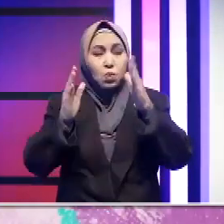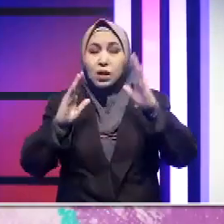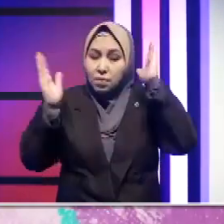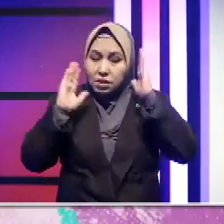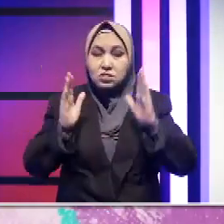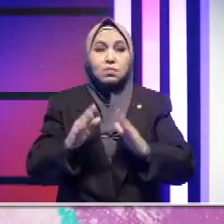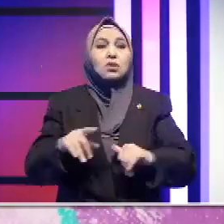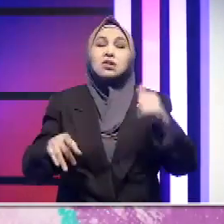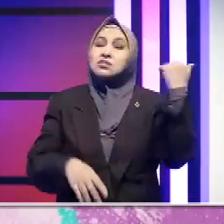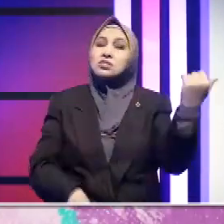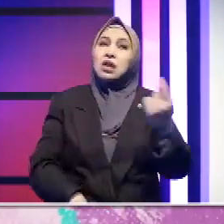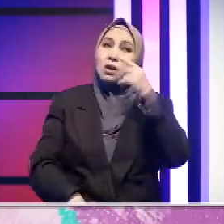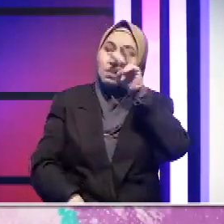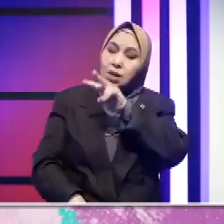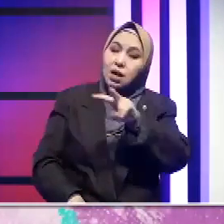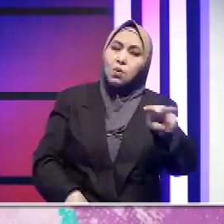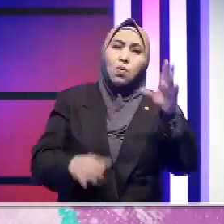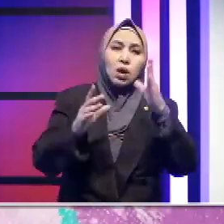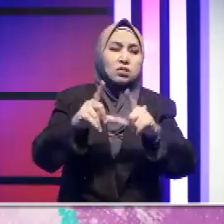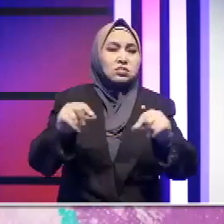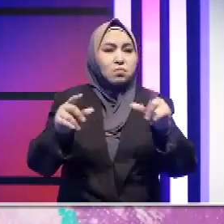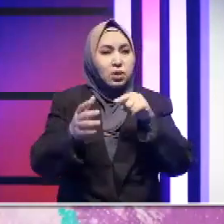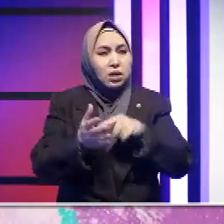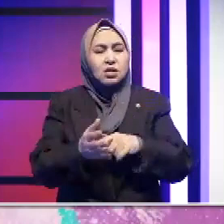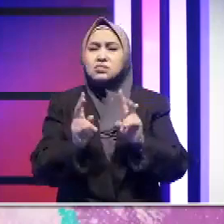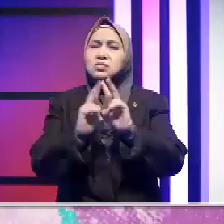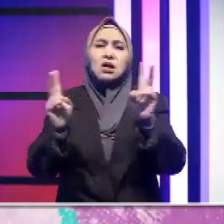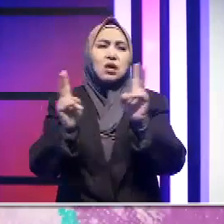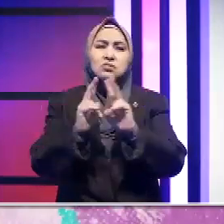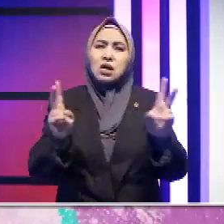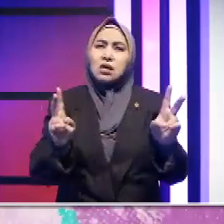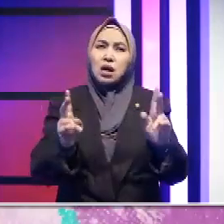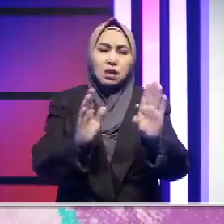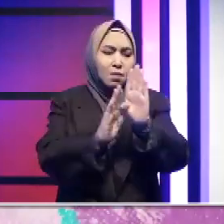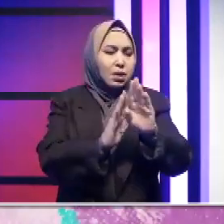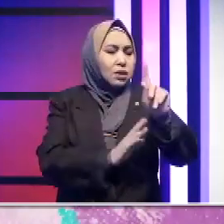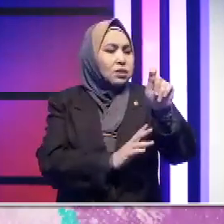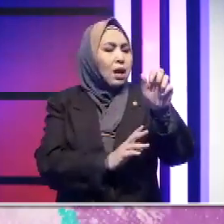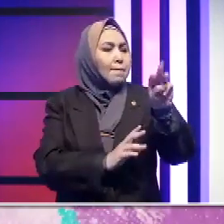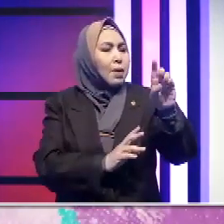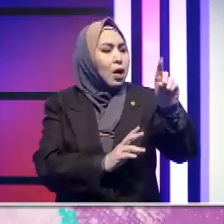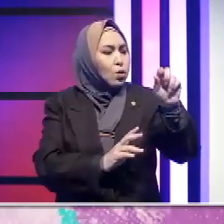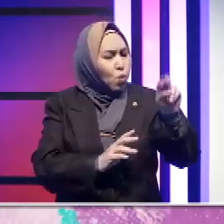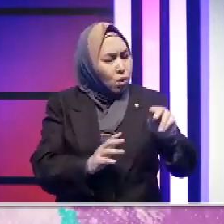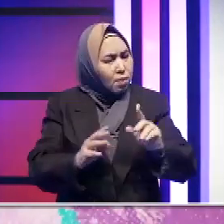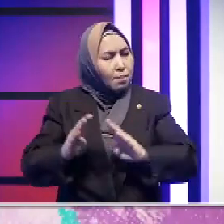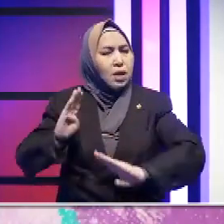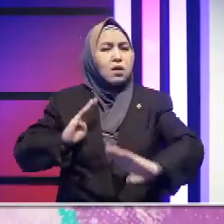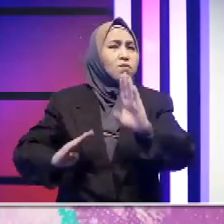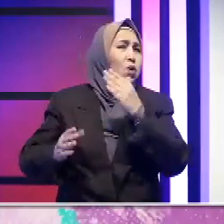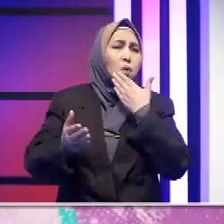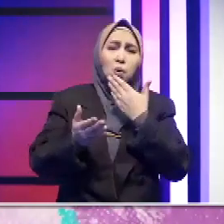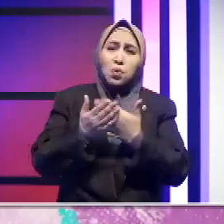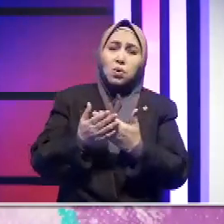meskipun selalu melihat bahwa orang-orang jepun ini amat amat bertamadun nama bayi akhlaknya kalau di stadium itu